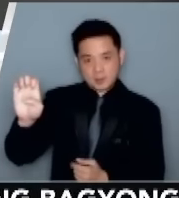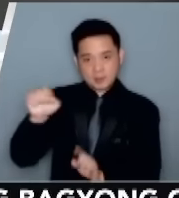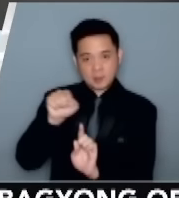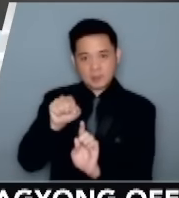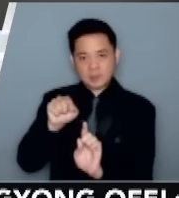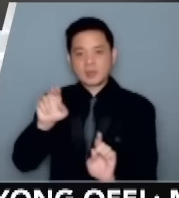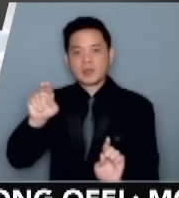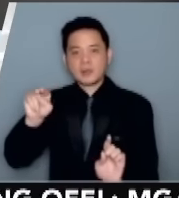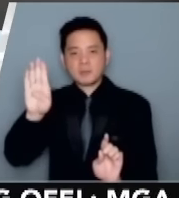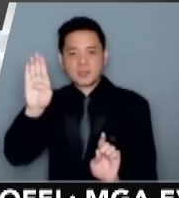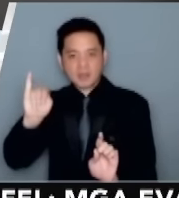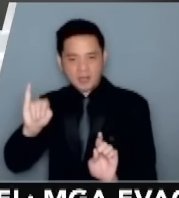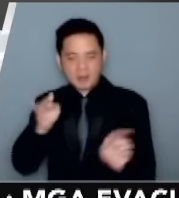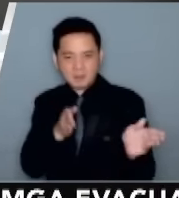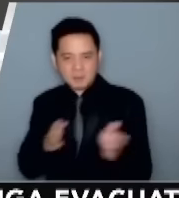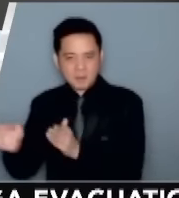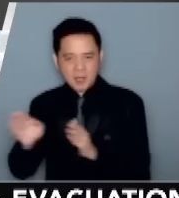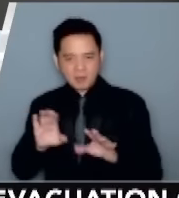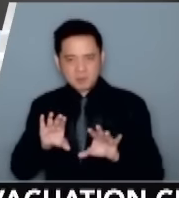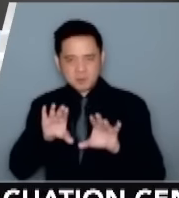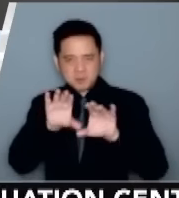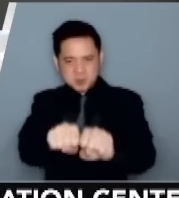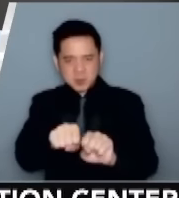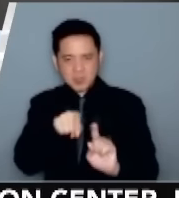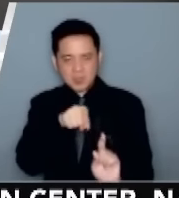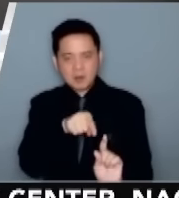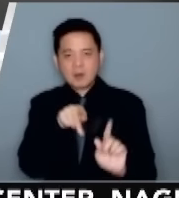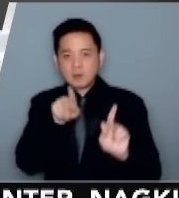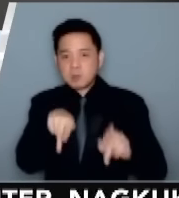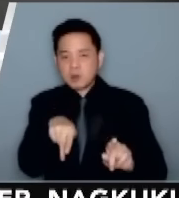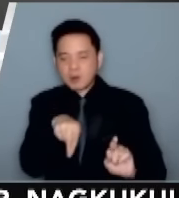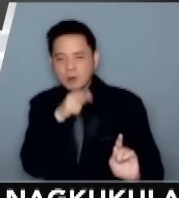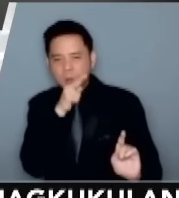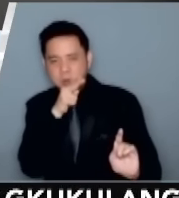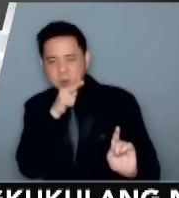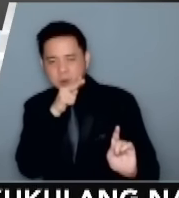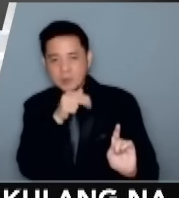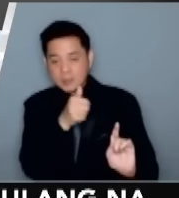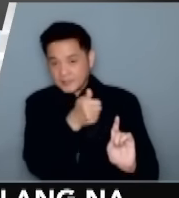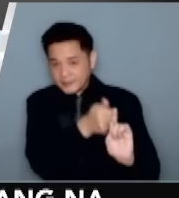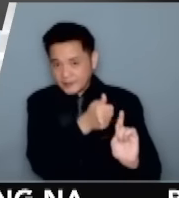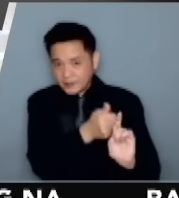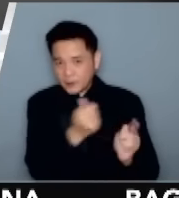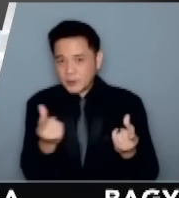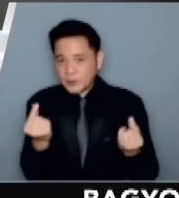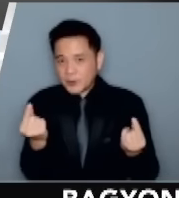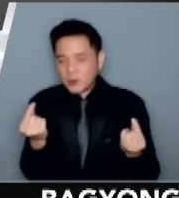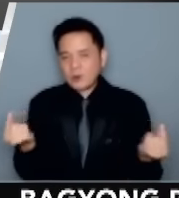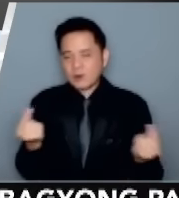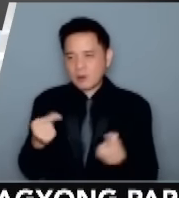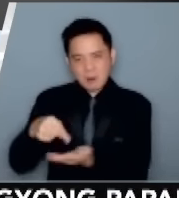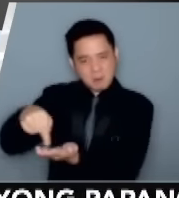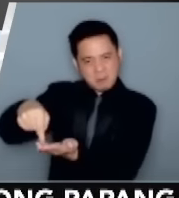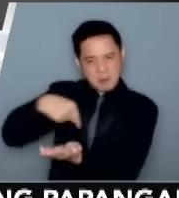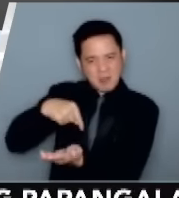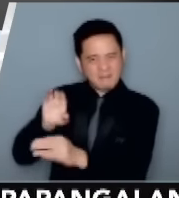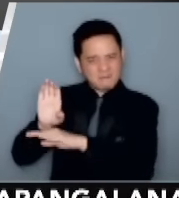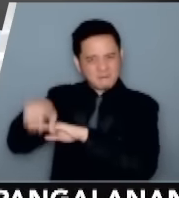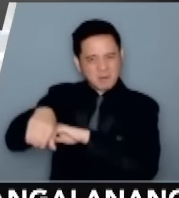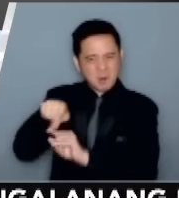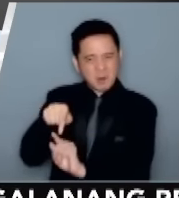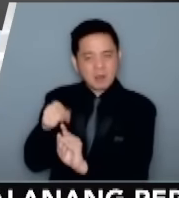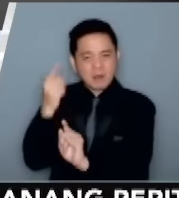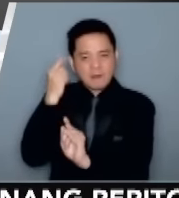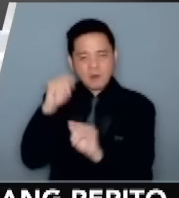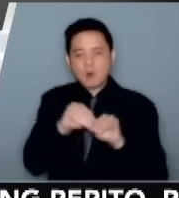Kabanatuan ang umano'y extortion suspect. Ang suspect daw mismo ang piniling sa simbahan gawin ang transaksyon para maniwala ang